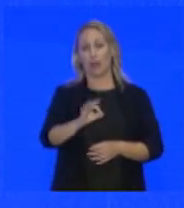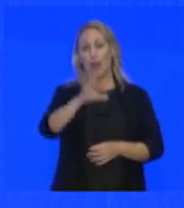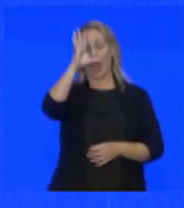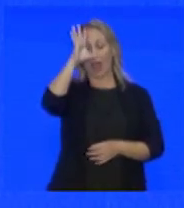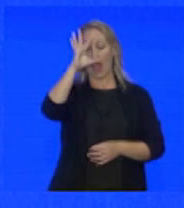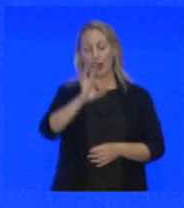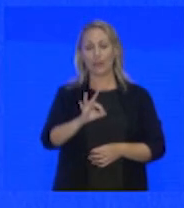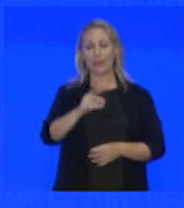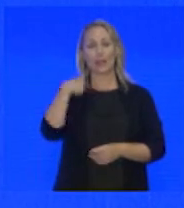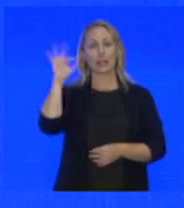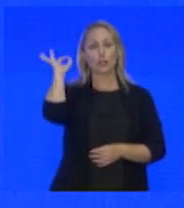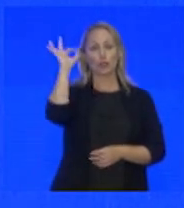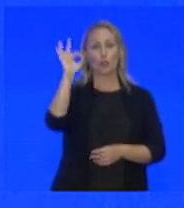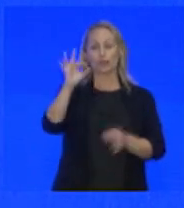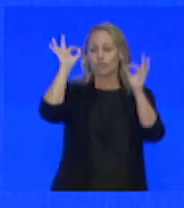και ρεαλιστικά.